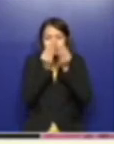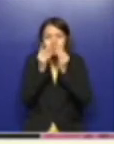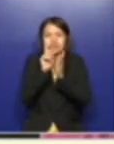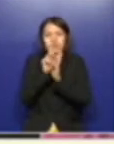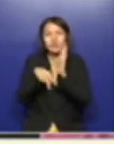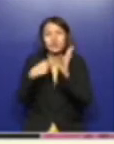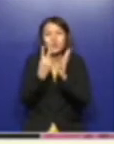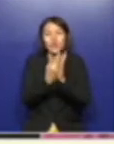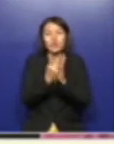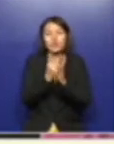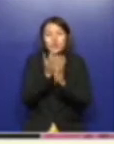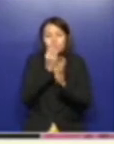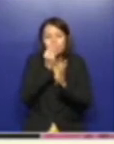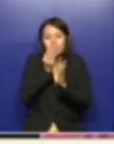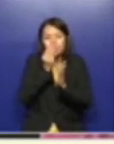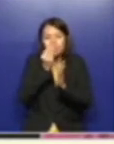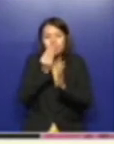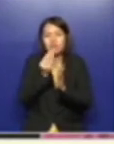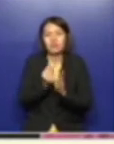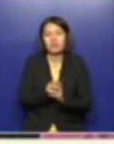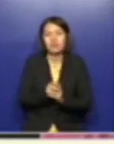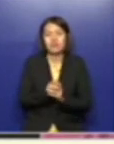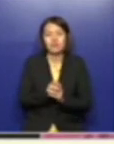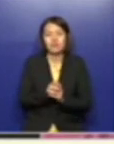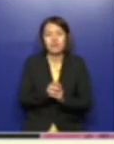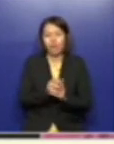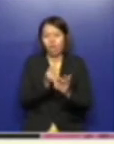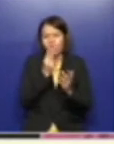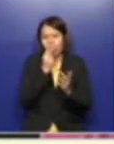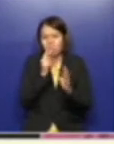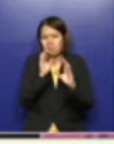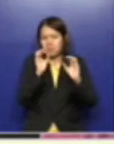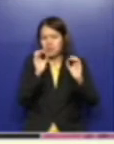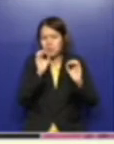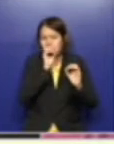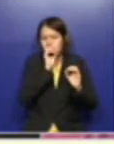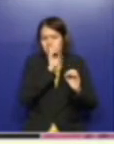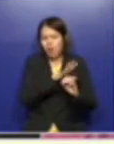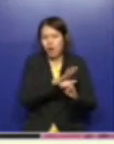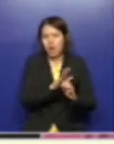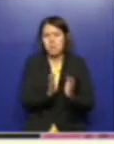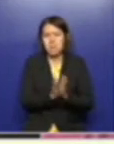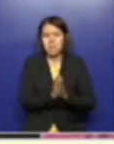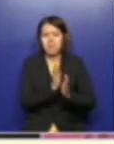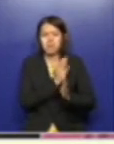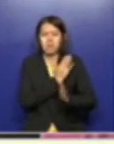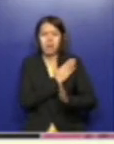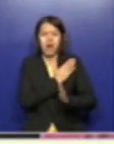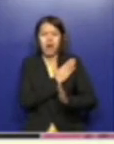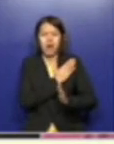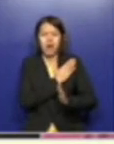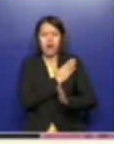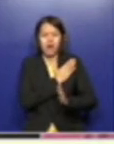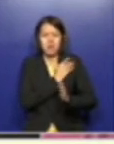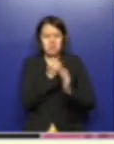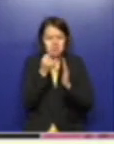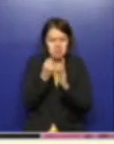ว่านี่ไม่มีข้อใดที่กล่าวหาว่าพระท่านจะรูปทุจ